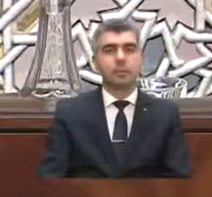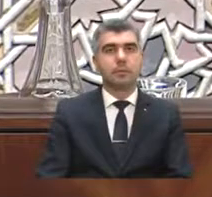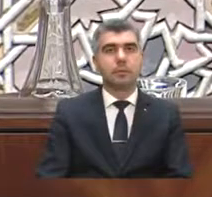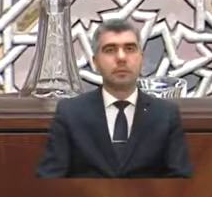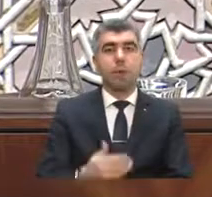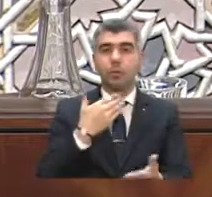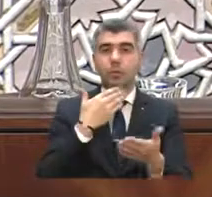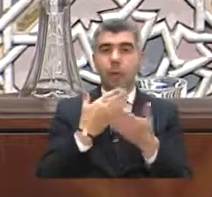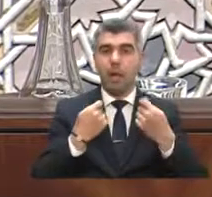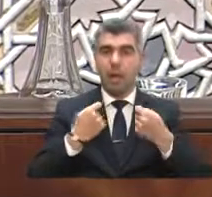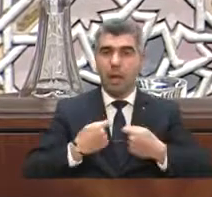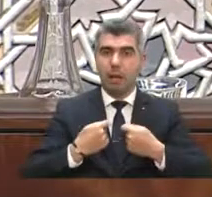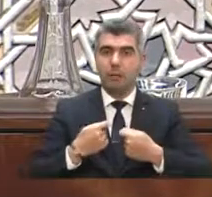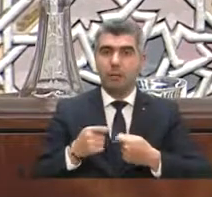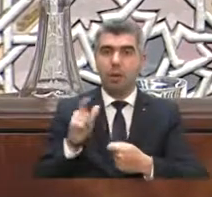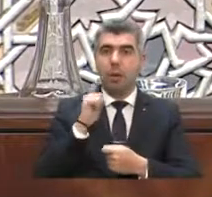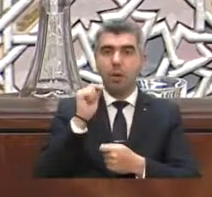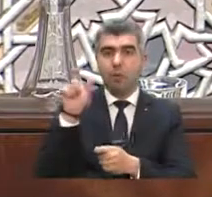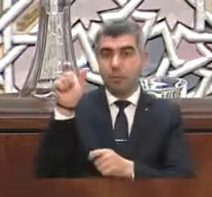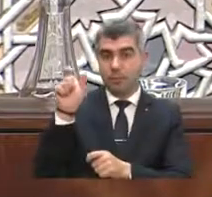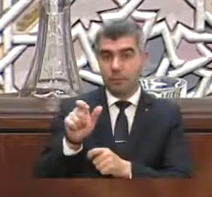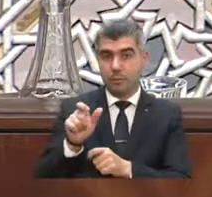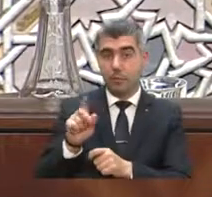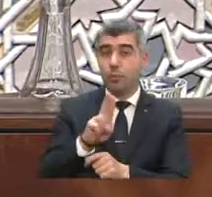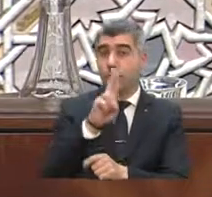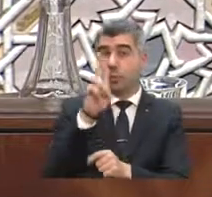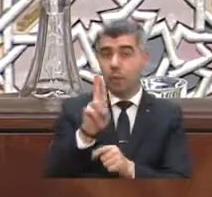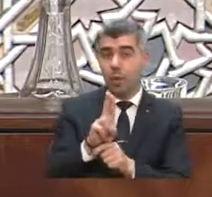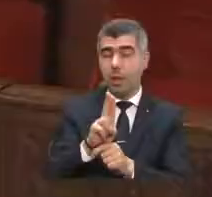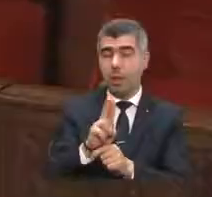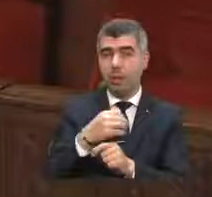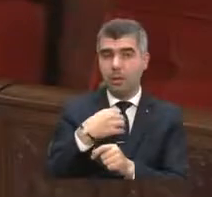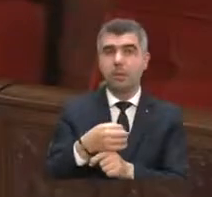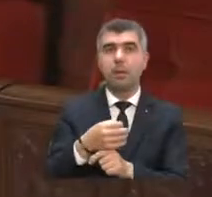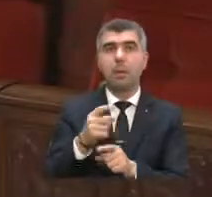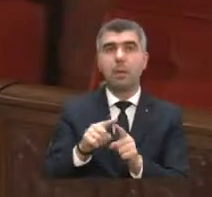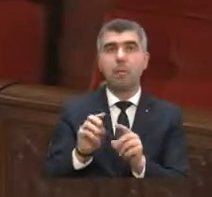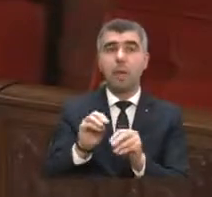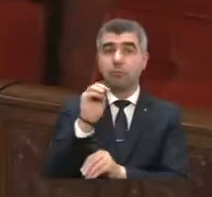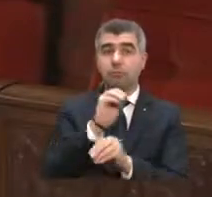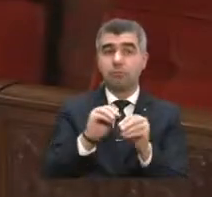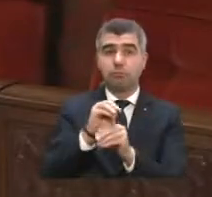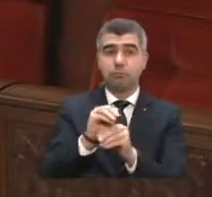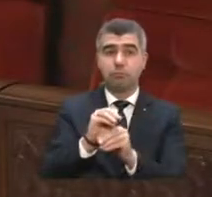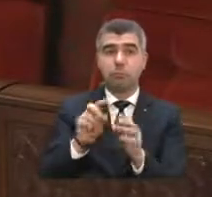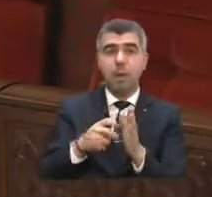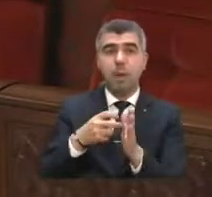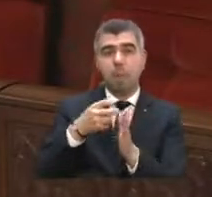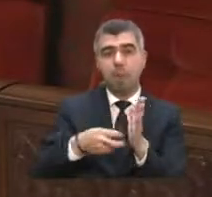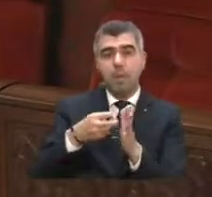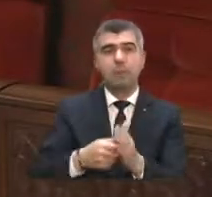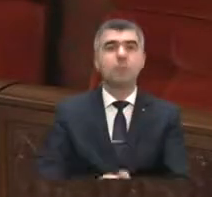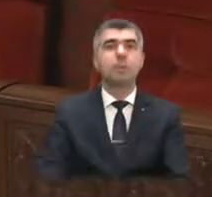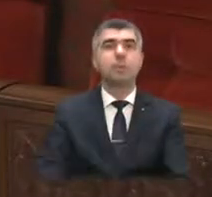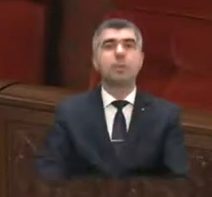الرئيسة، سيد النائب، شكرا سيد النائب على طرح هذا السؤال المرتبط بتأهيل محطات القطارات.